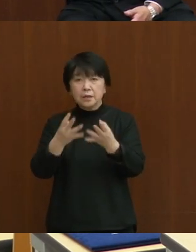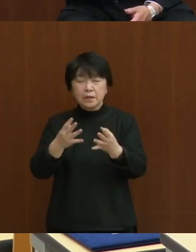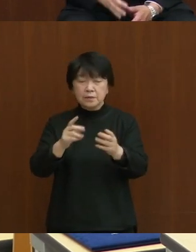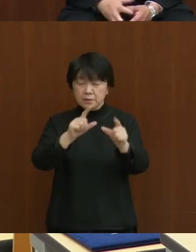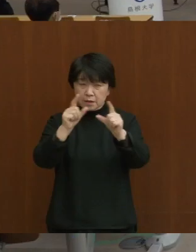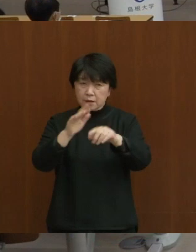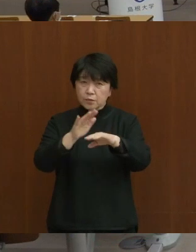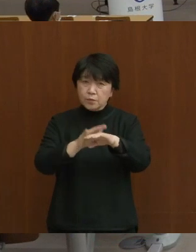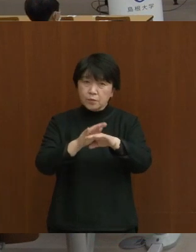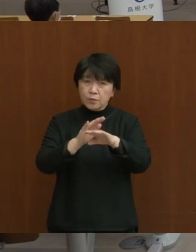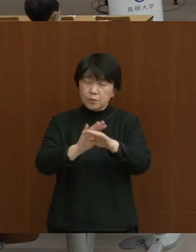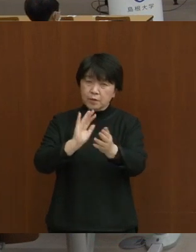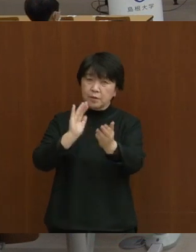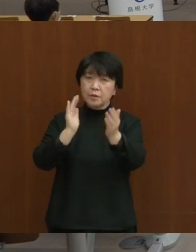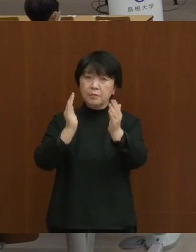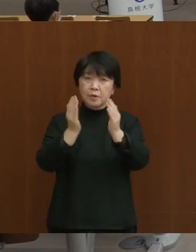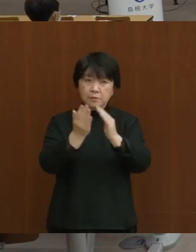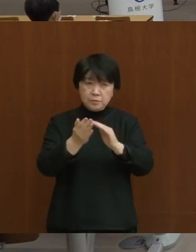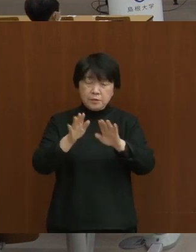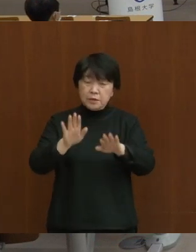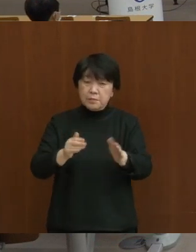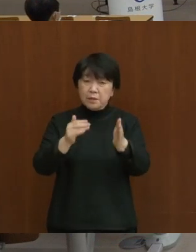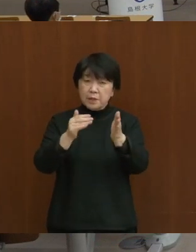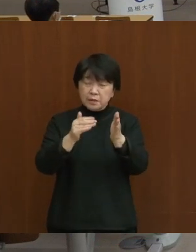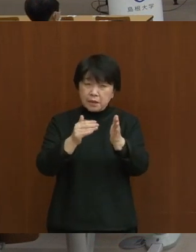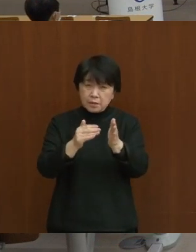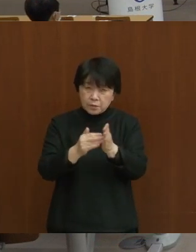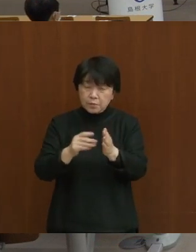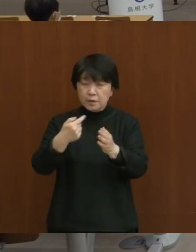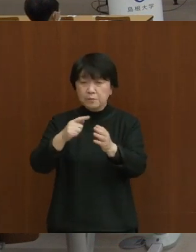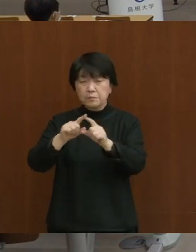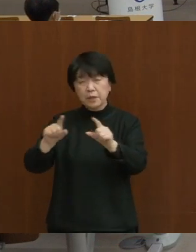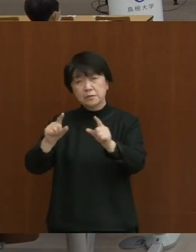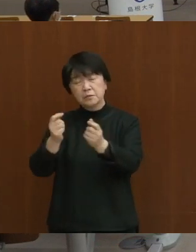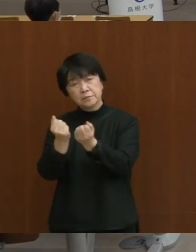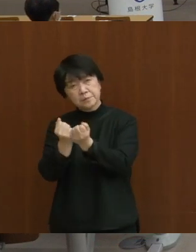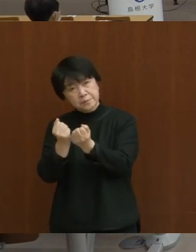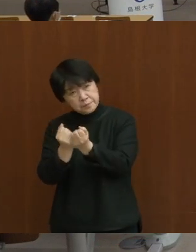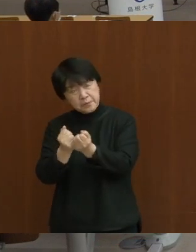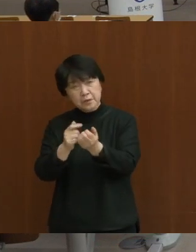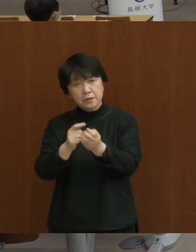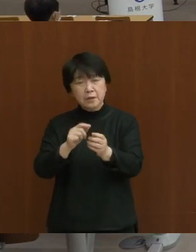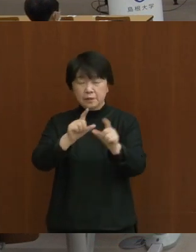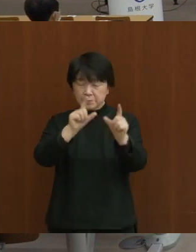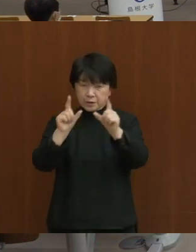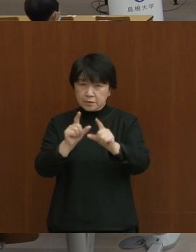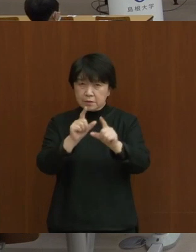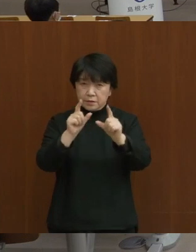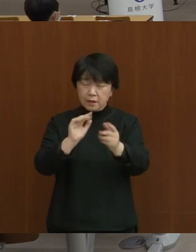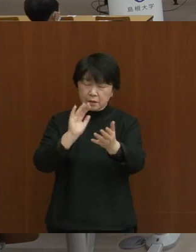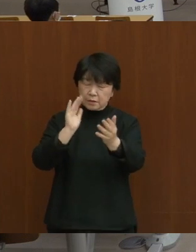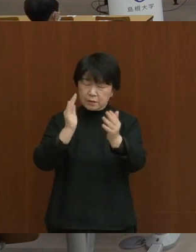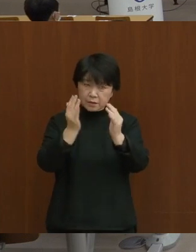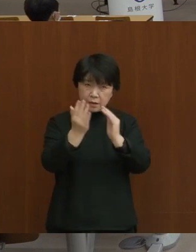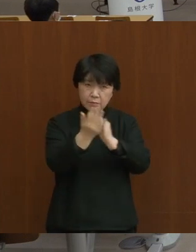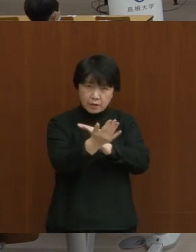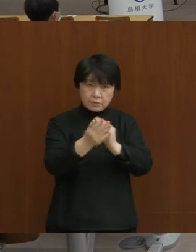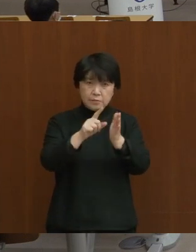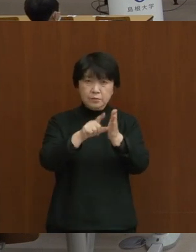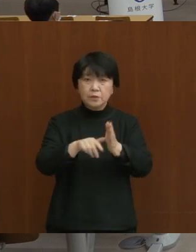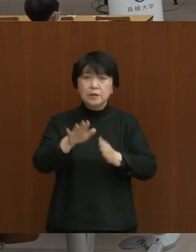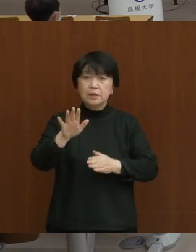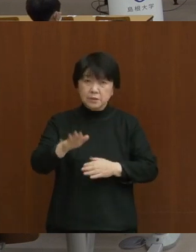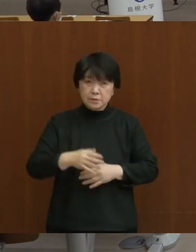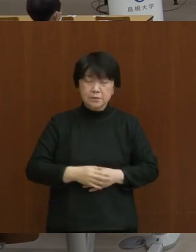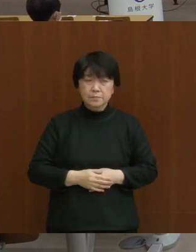変化と、これまでの常識や日常が大きく変わろうとしています。さら